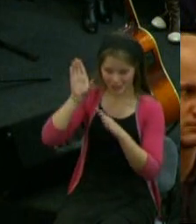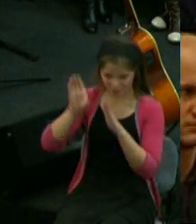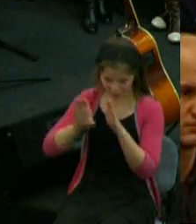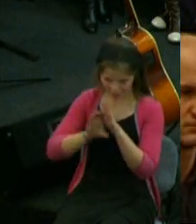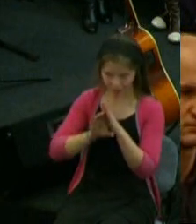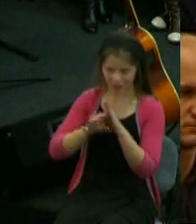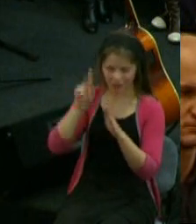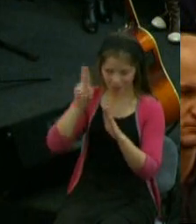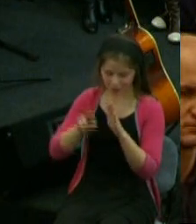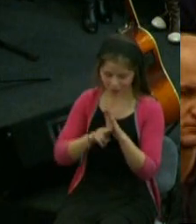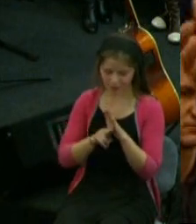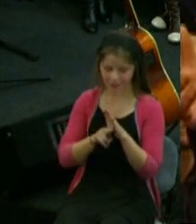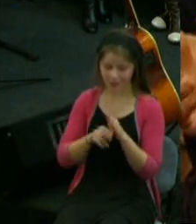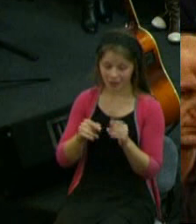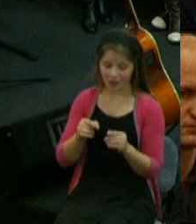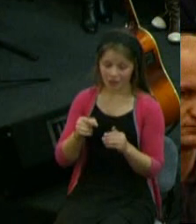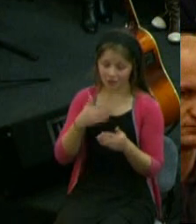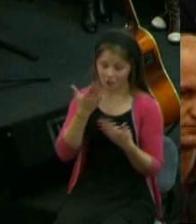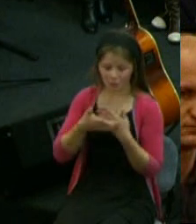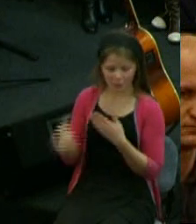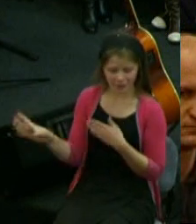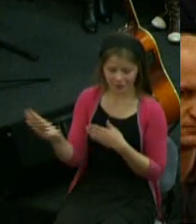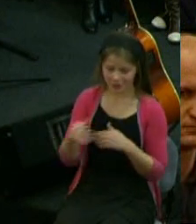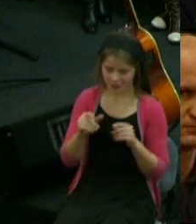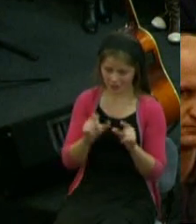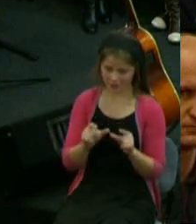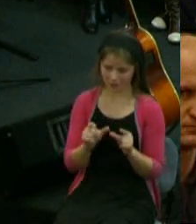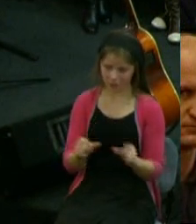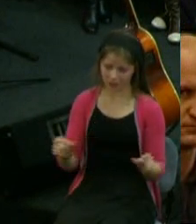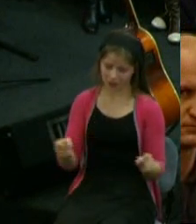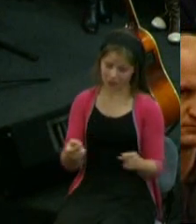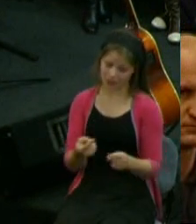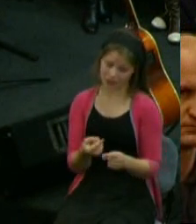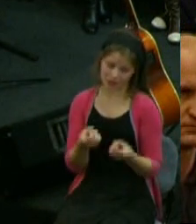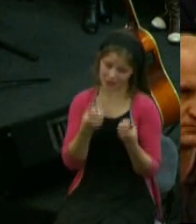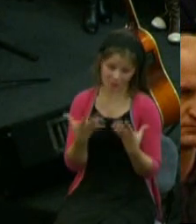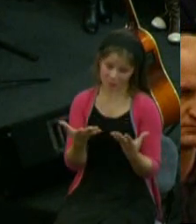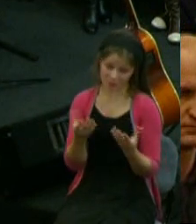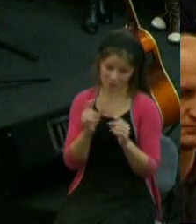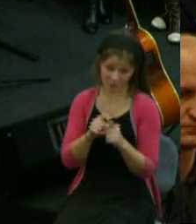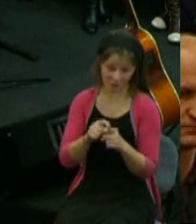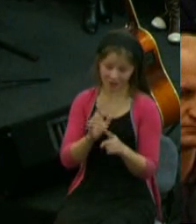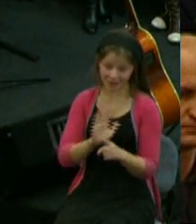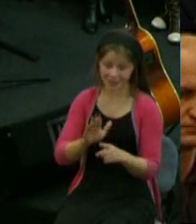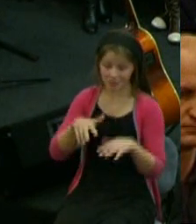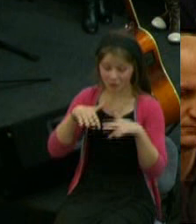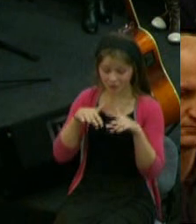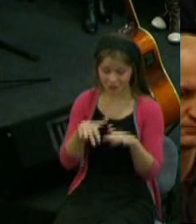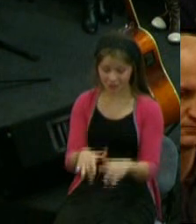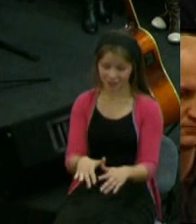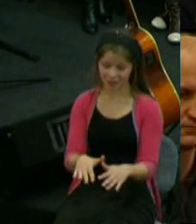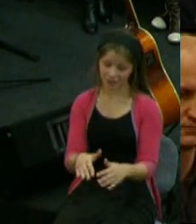сестри, Він любив. Це не просто були слова, це були вчинки, це були поступки, це було діяння нашого Ісуса.